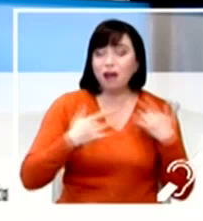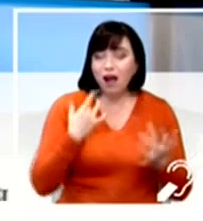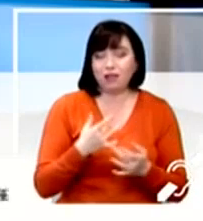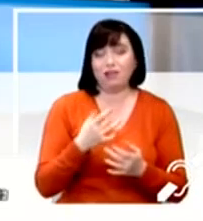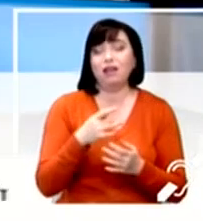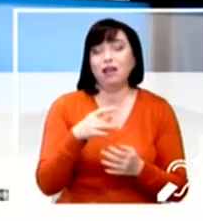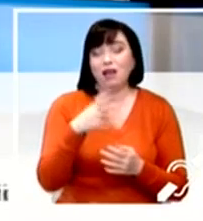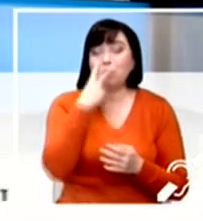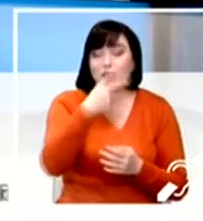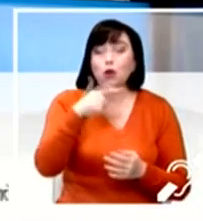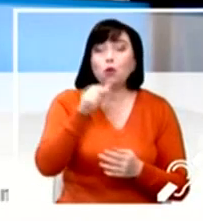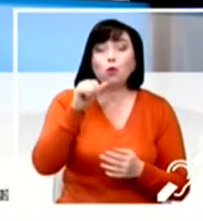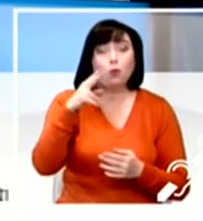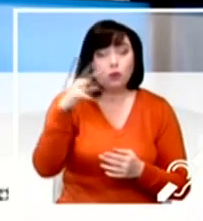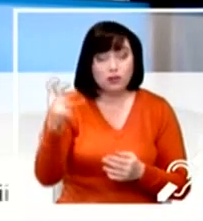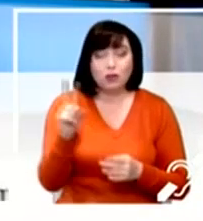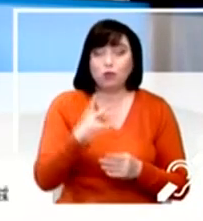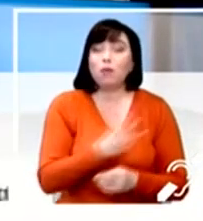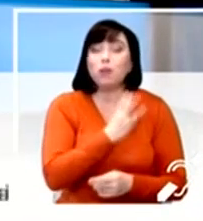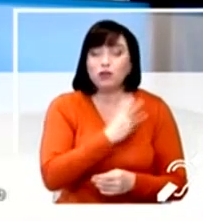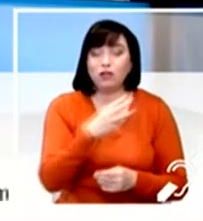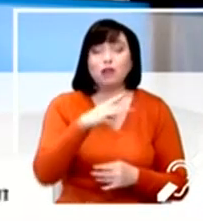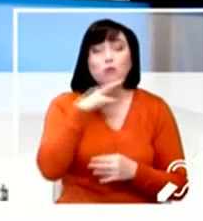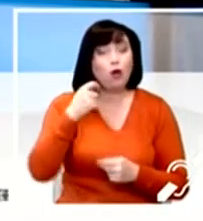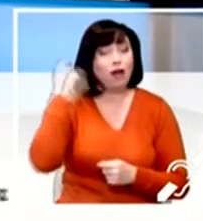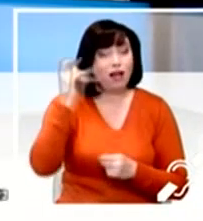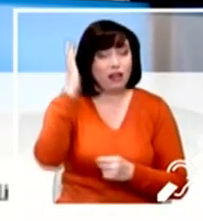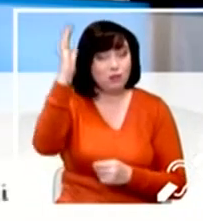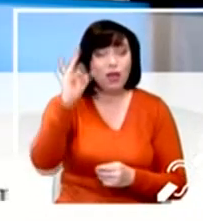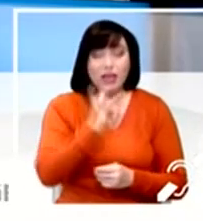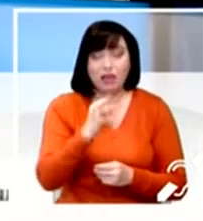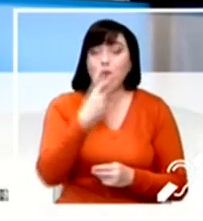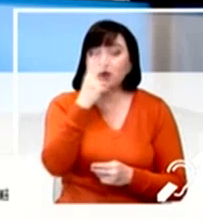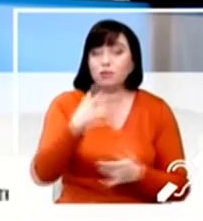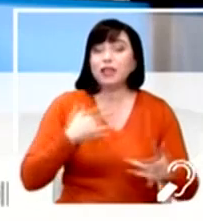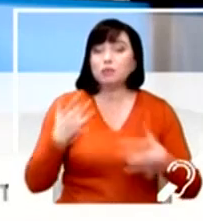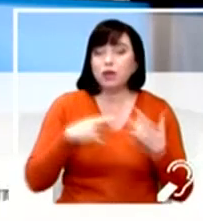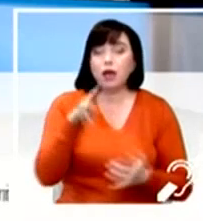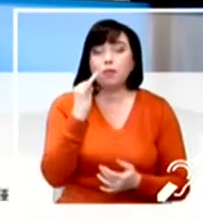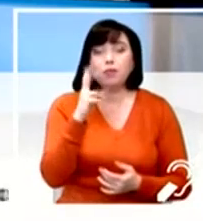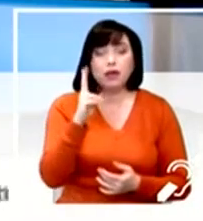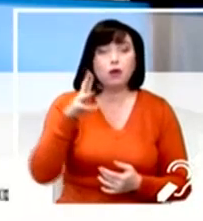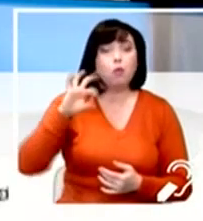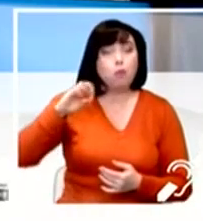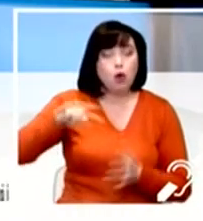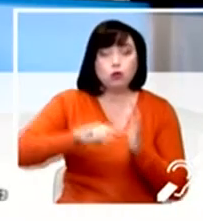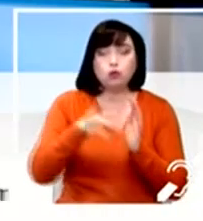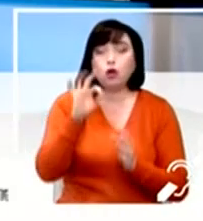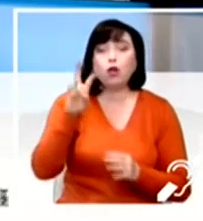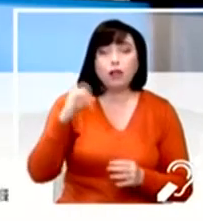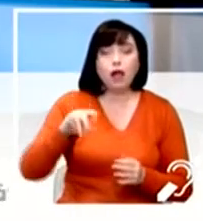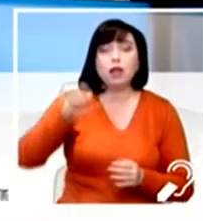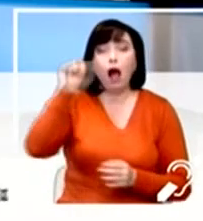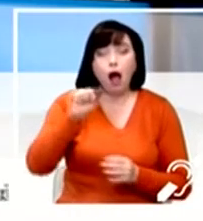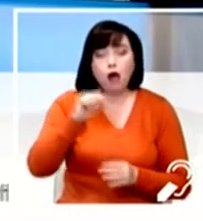din cărțile lui Spiridon Vanghele pentru a-i ura la mulți ani, dar și la premiera spectacolului picpoc.online Arun